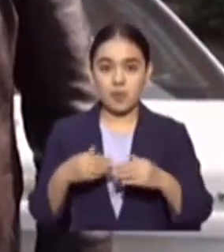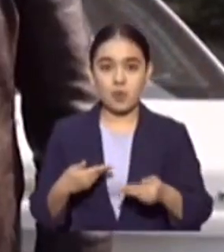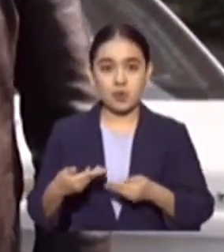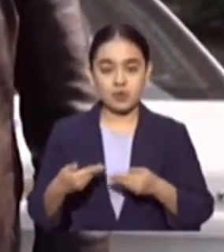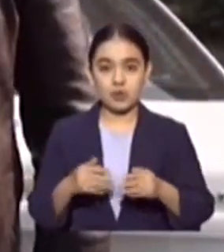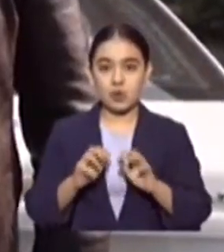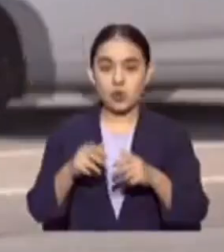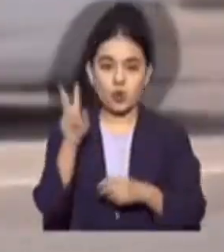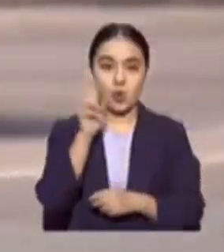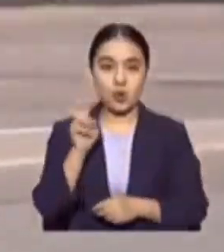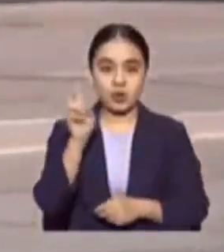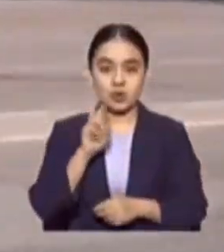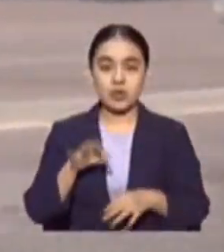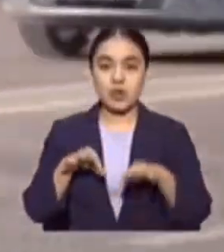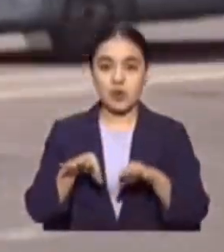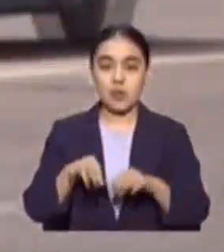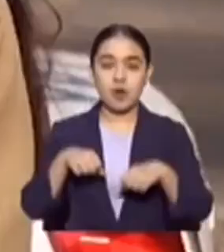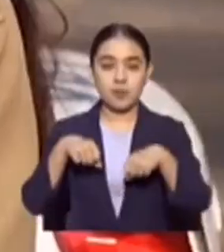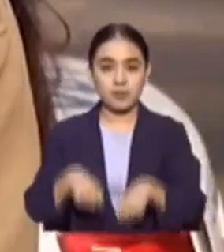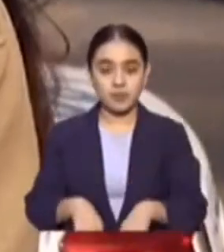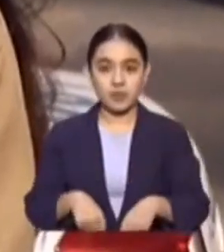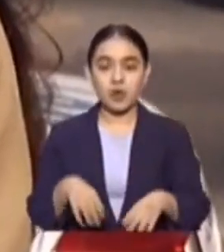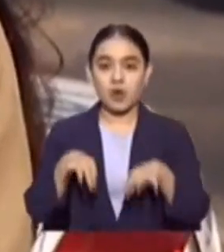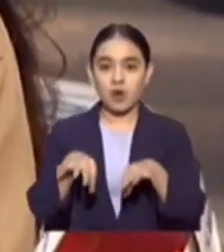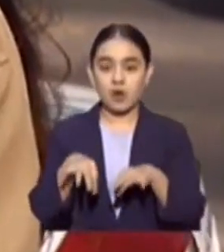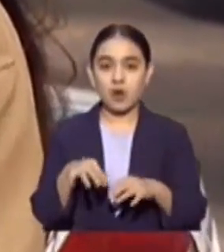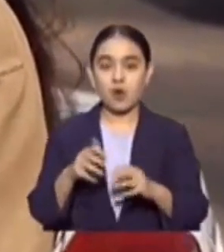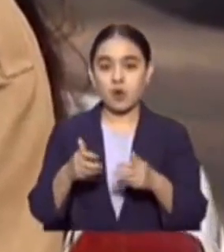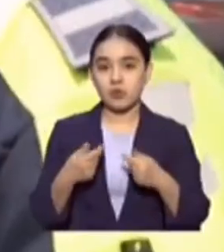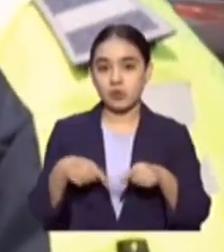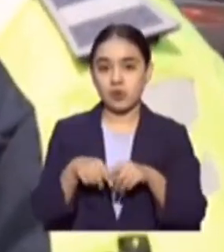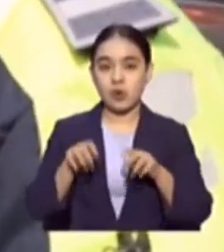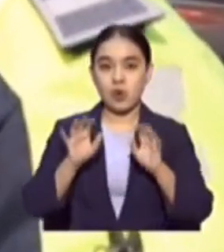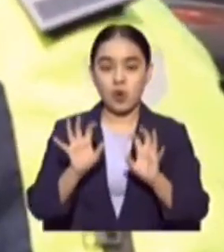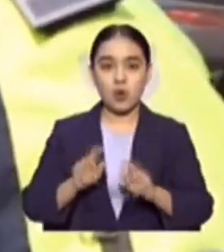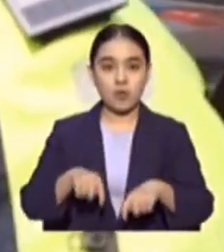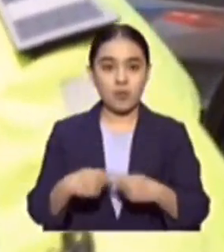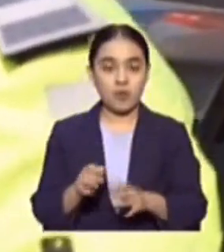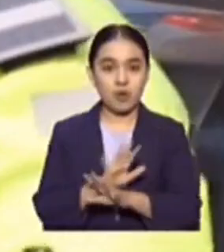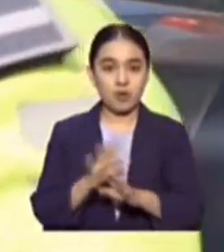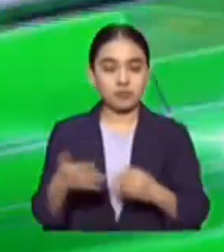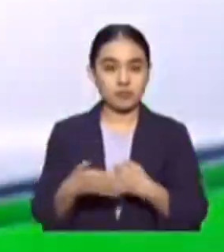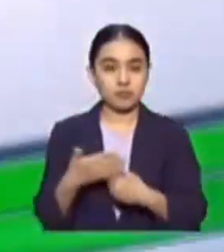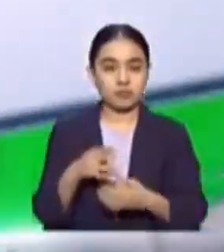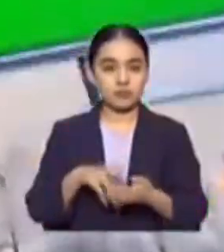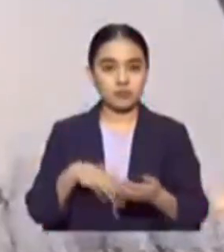olib qo'yishlaridan qo'rqadigan haydovchilik guvohnomam, avtoulovim yo'q deya qoida buzmang, jarima muqarrar.